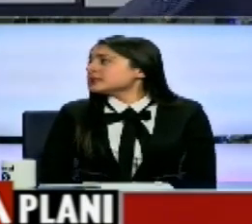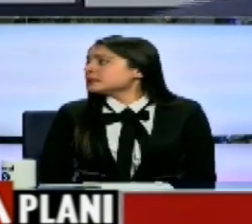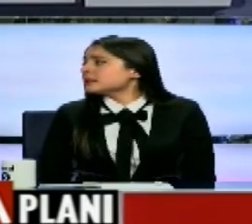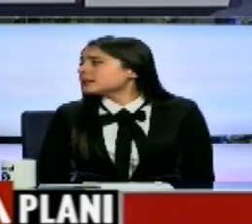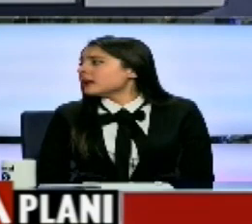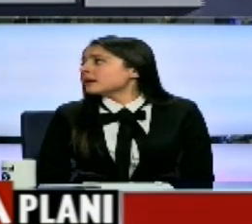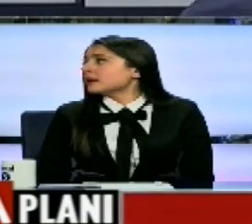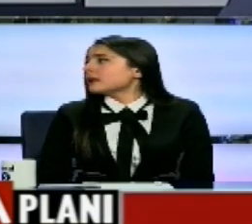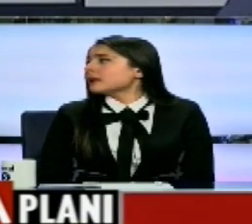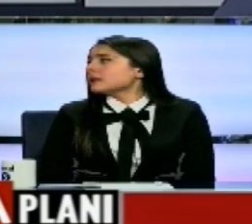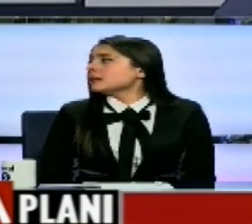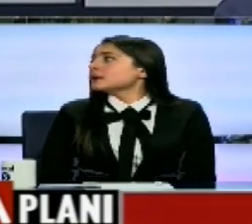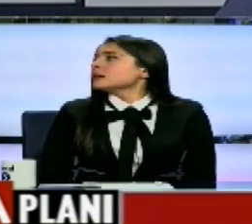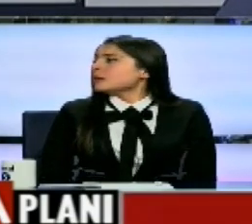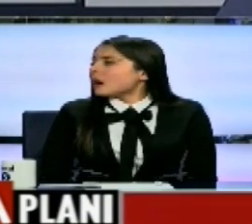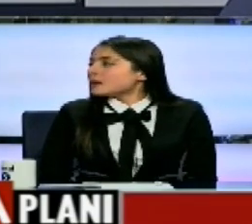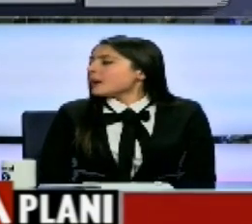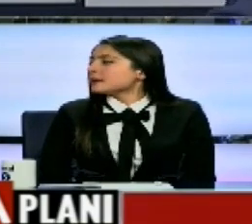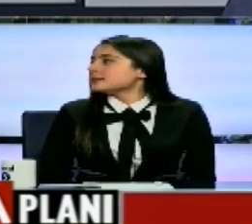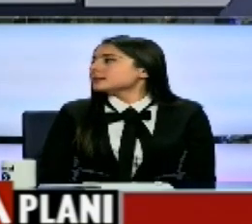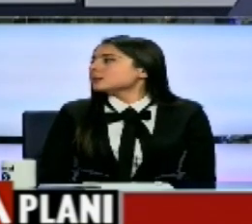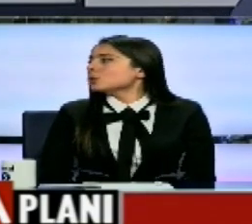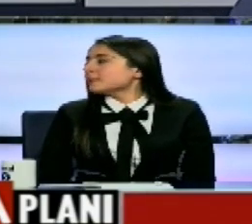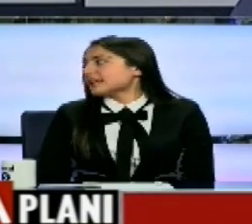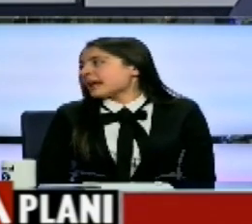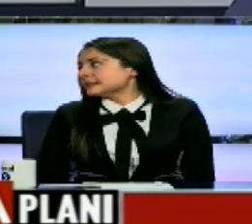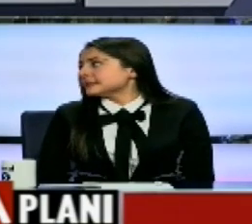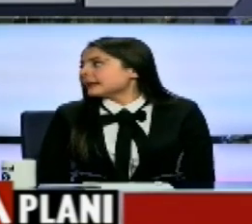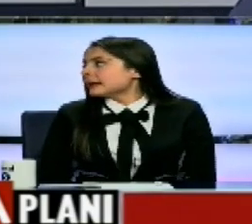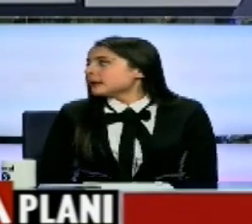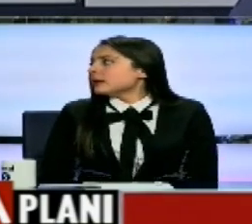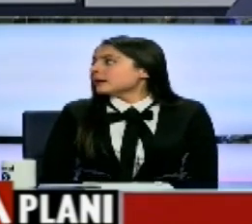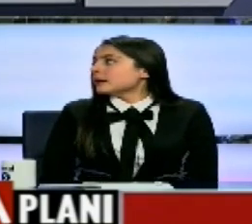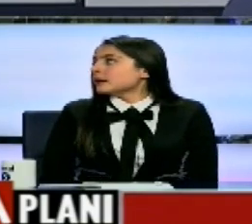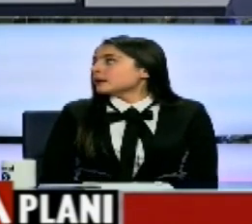2002 yılında da AK Parti gündeme geldiğinde